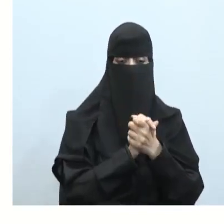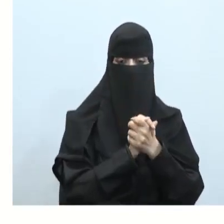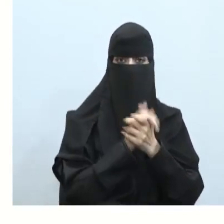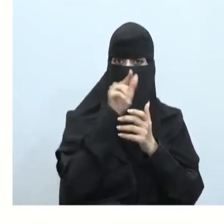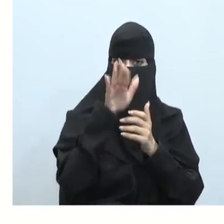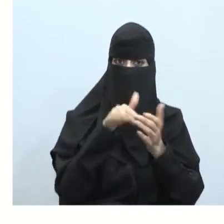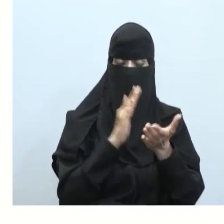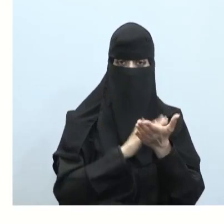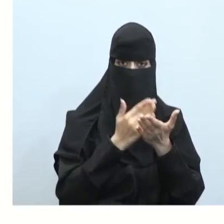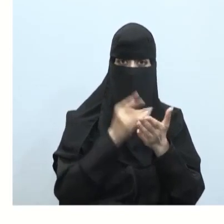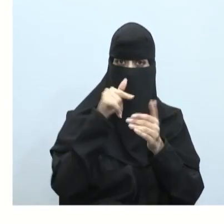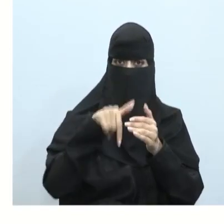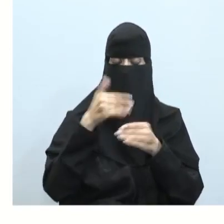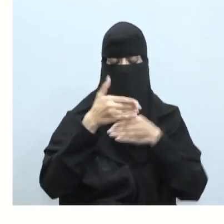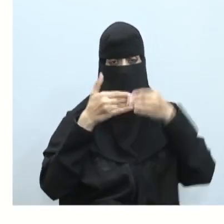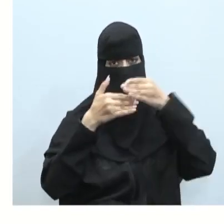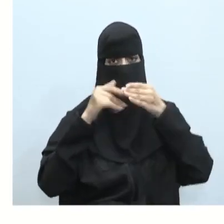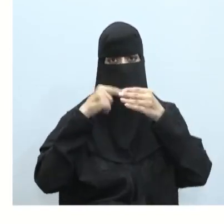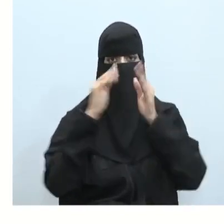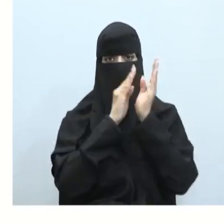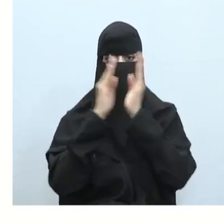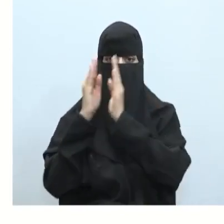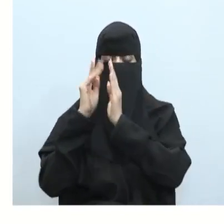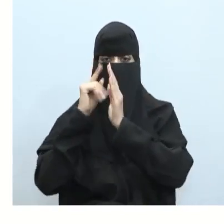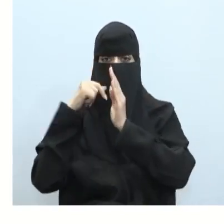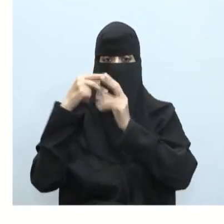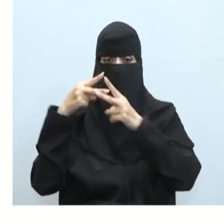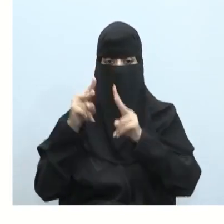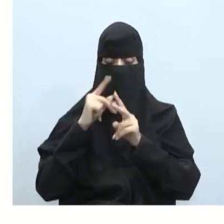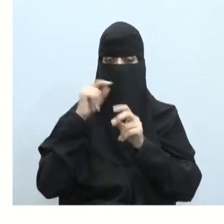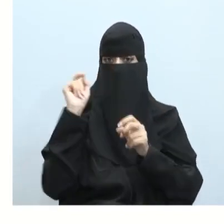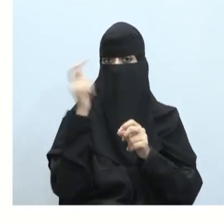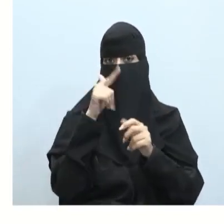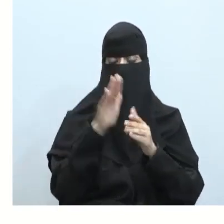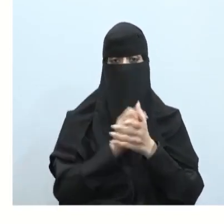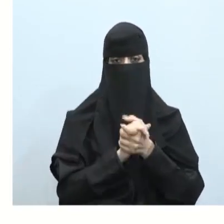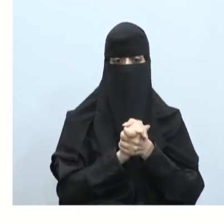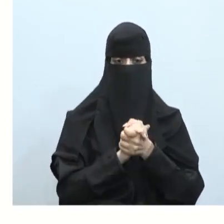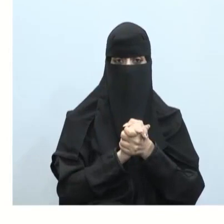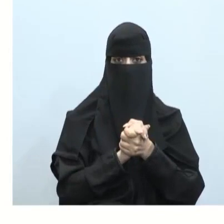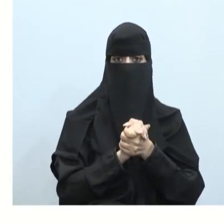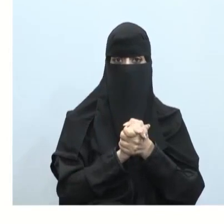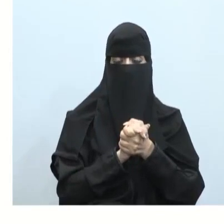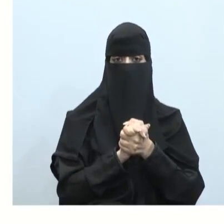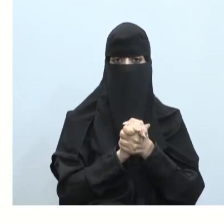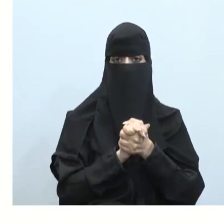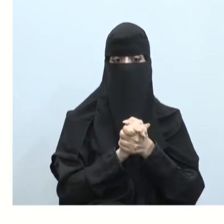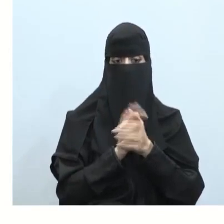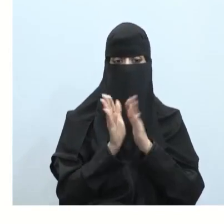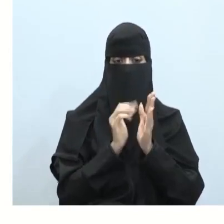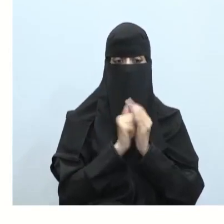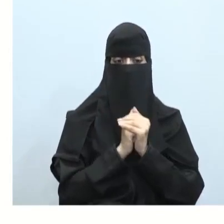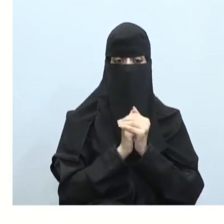في المترجم انشاء الملف التشغيلي او سي يتيح لنا او يوفر لنا التنفيذ بشكل